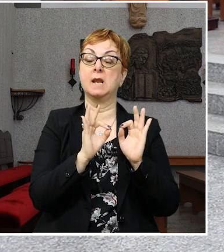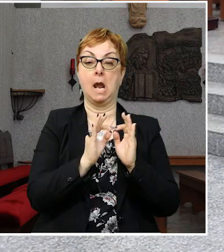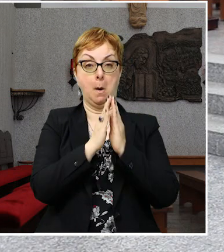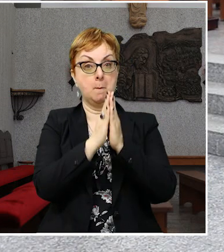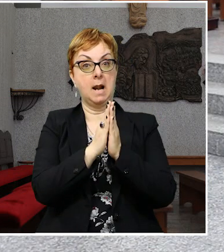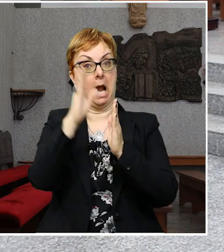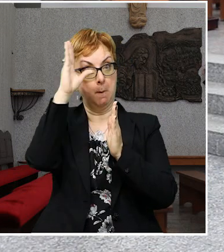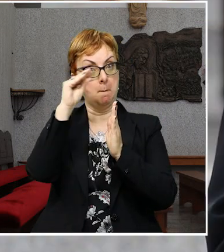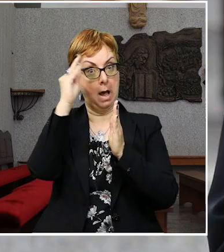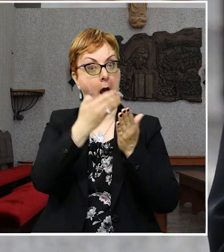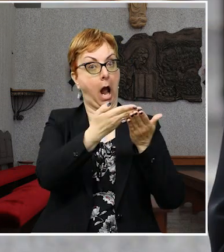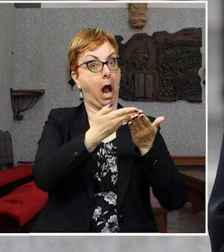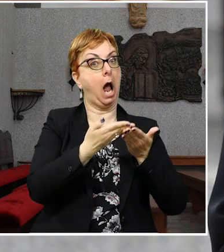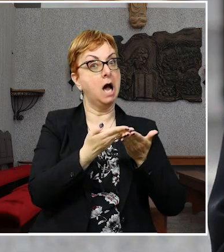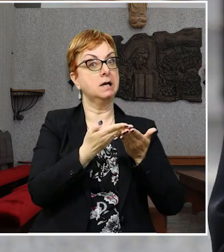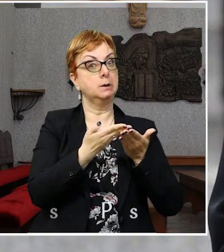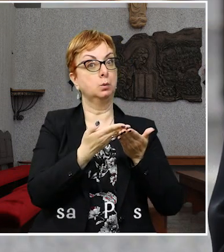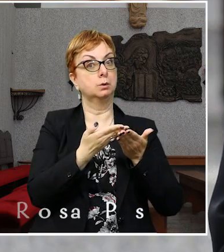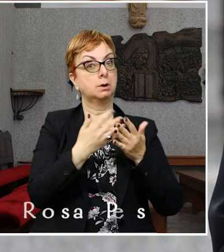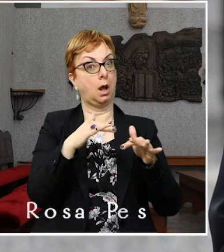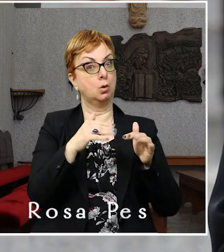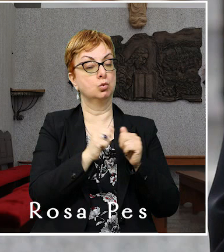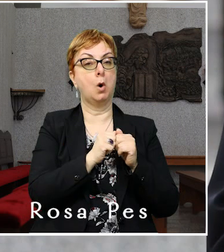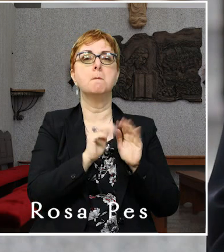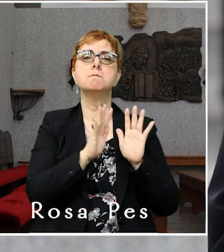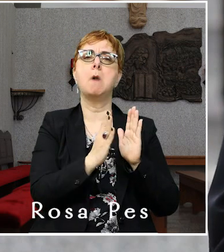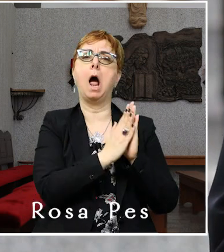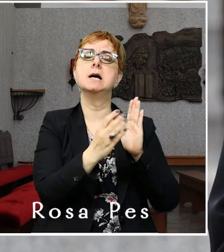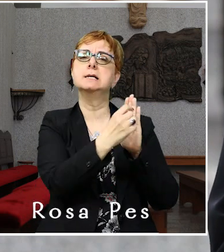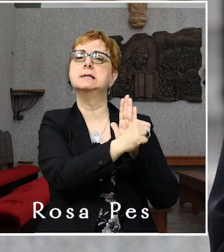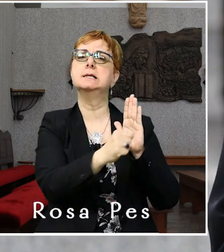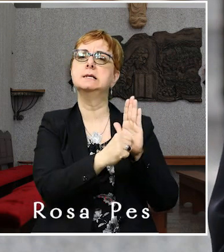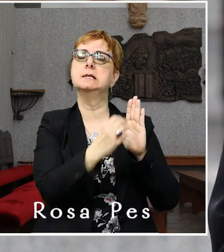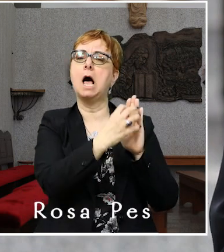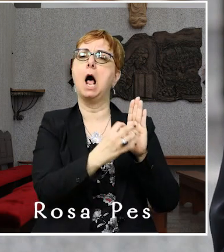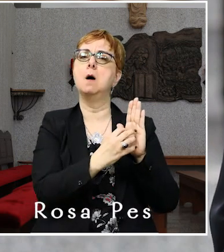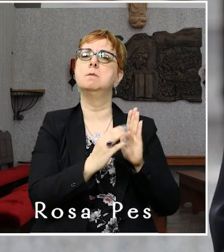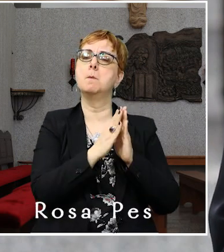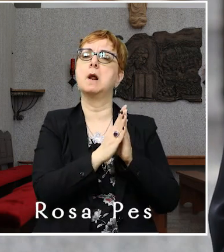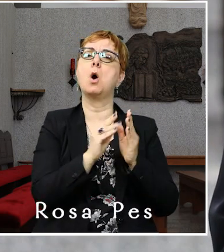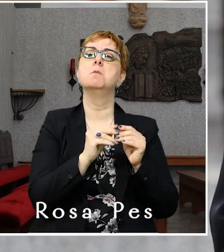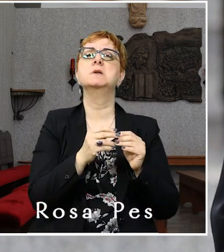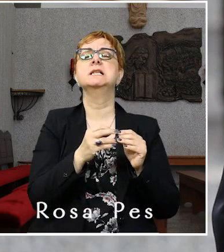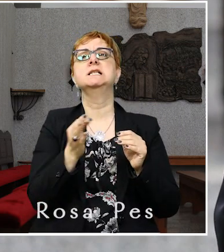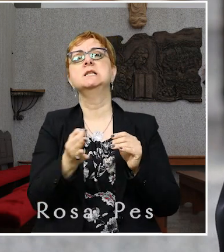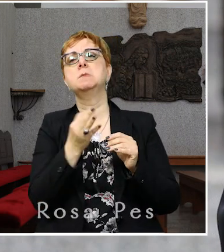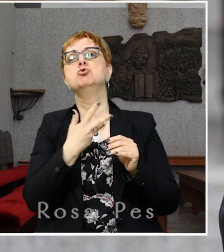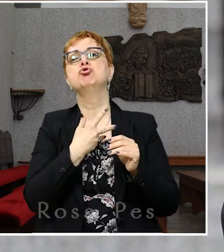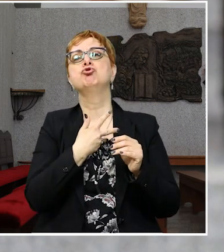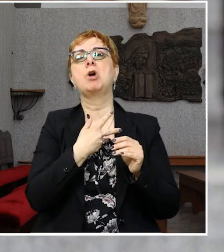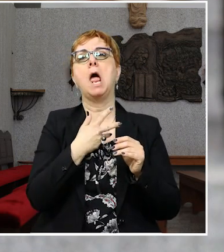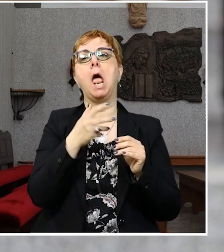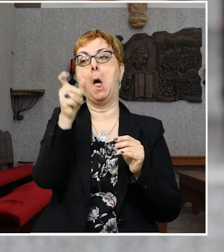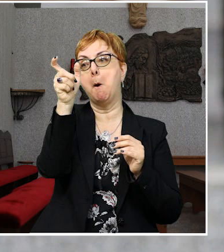a pregare, ma pregando nei Salmi compare spesso